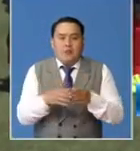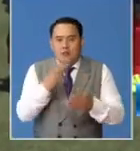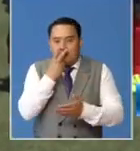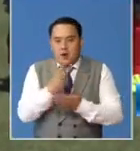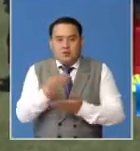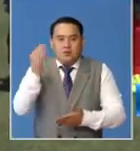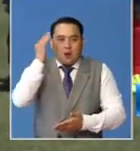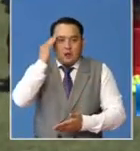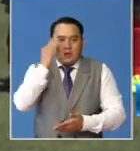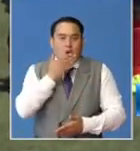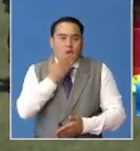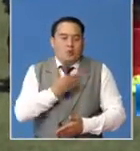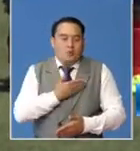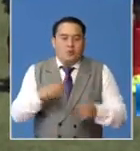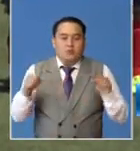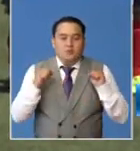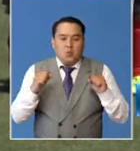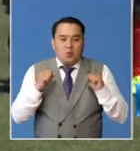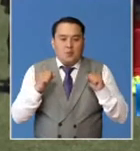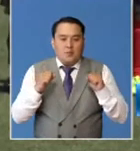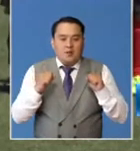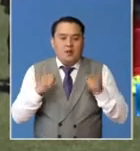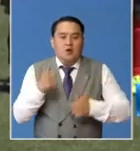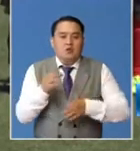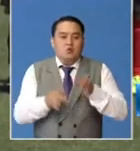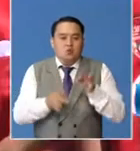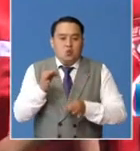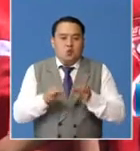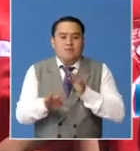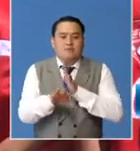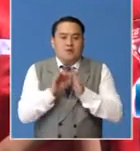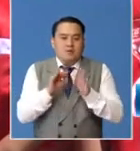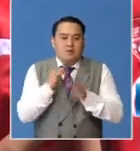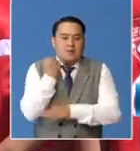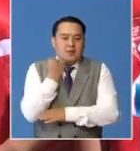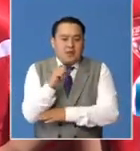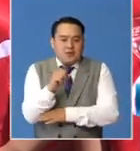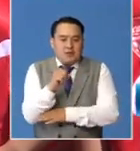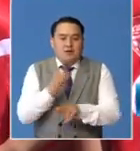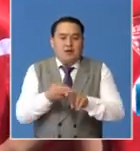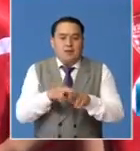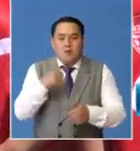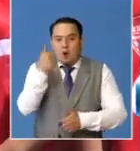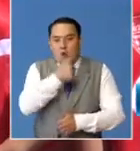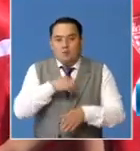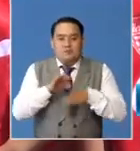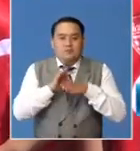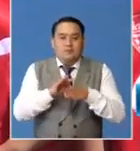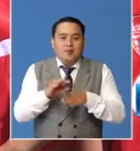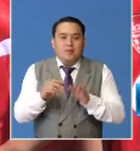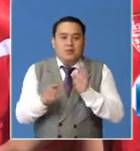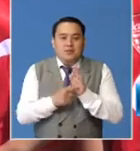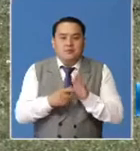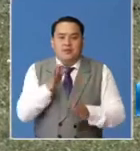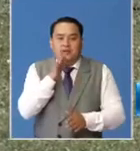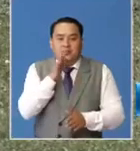свои способности в любимом виде спорта, а судьям объективно выявить победителя. В этом году он проводится по 7